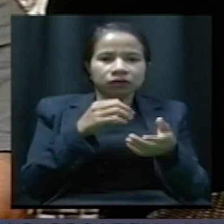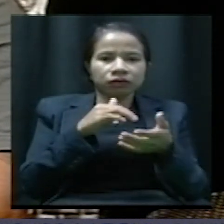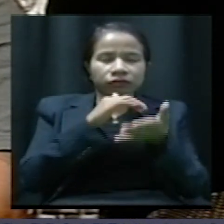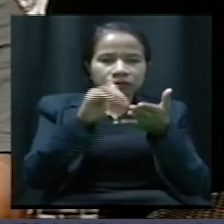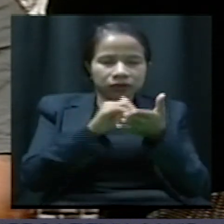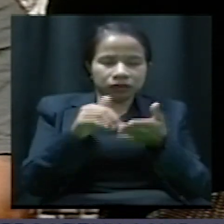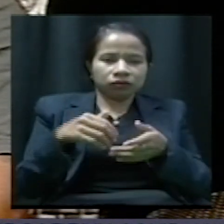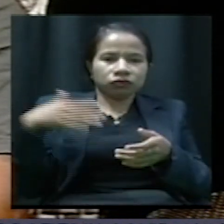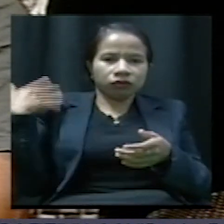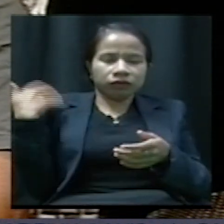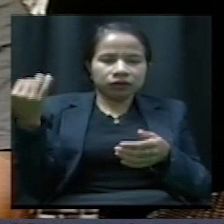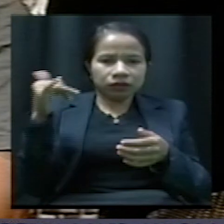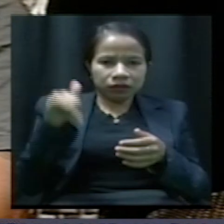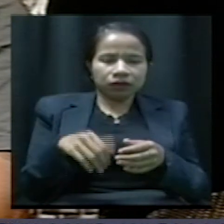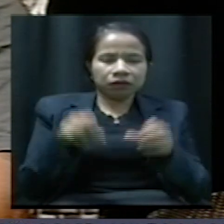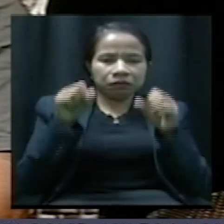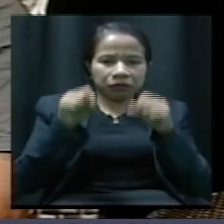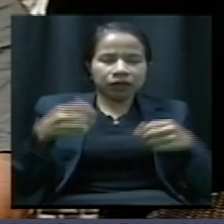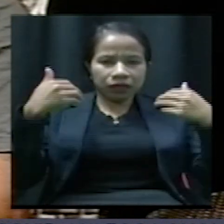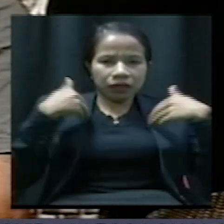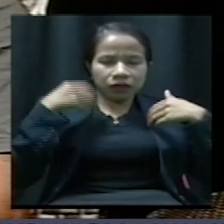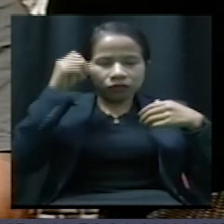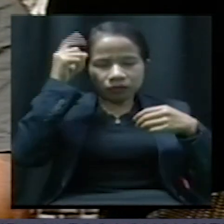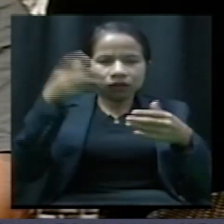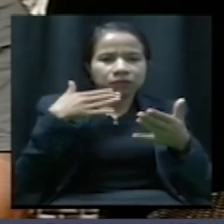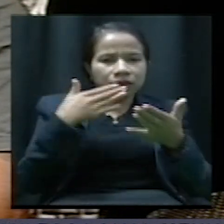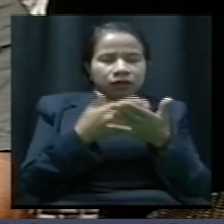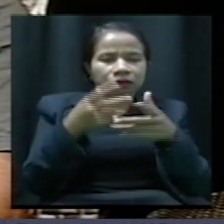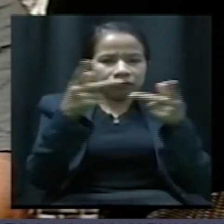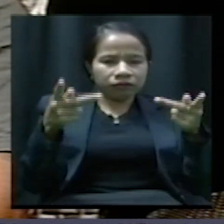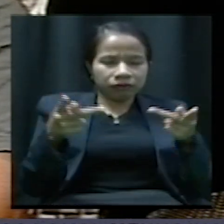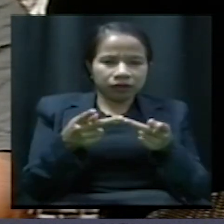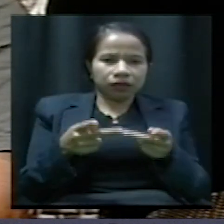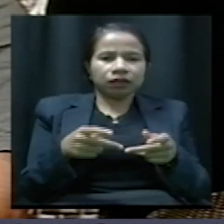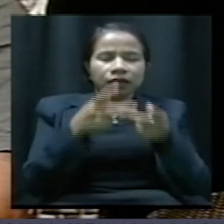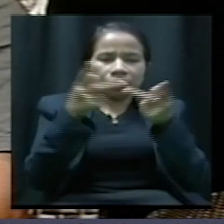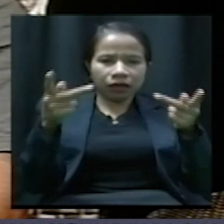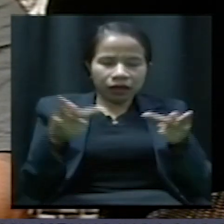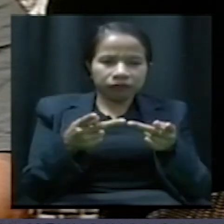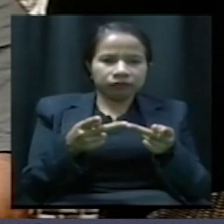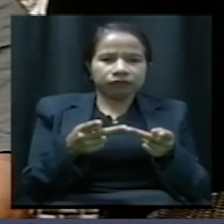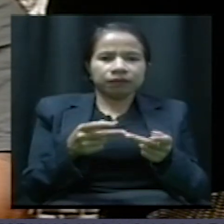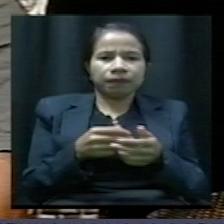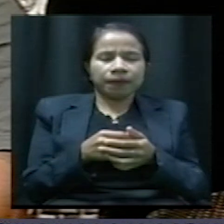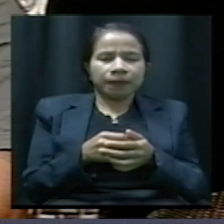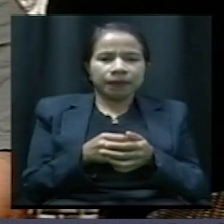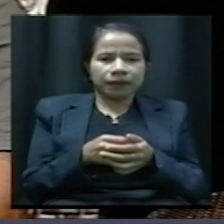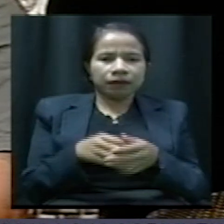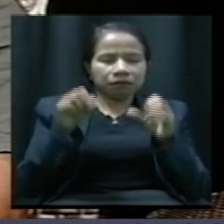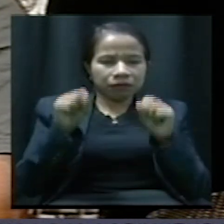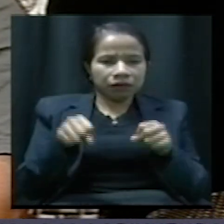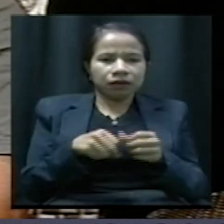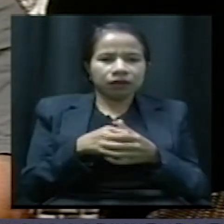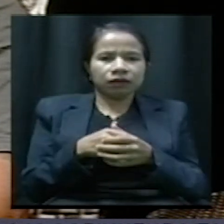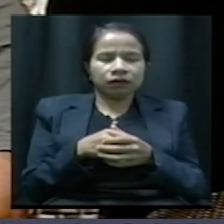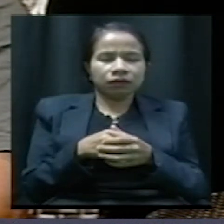hoin bazerasaun tuir mai bele ia komprensaun de dia ambiente ida tamba husi ambiente ho kondisoins ne dia ma ita bele produktividade